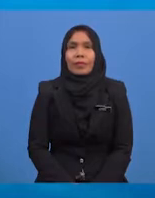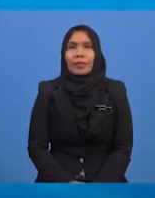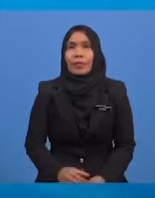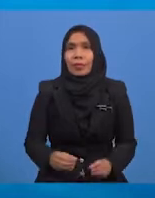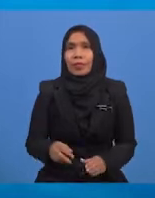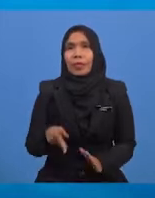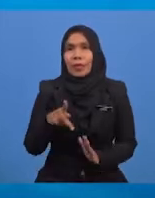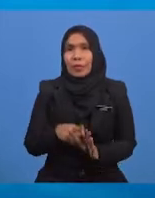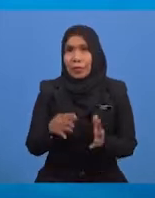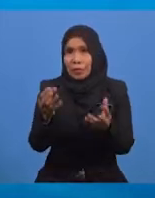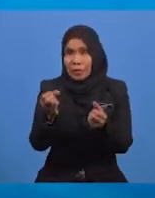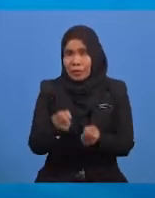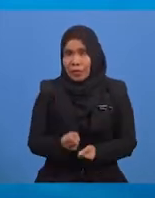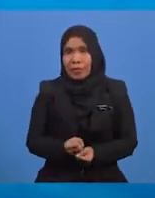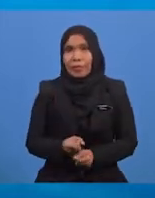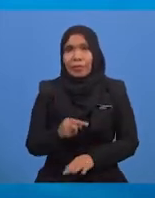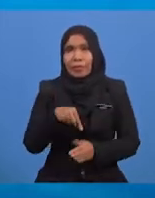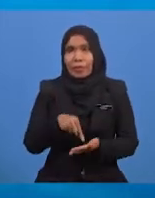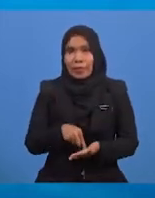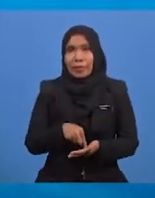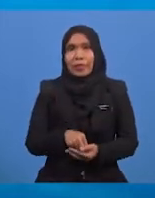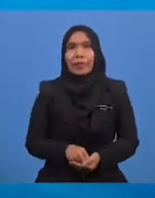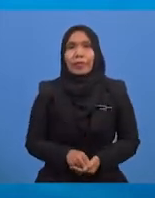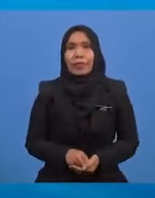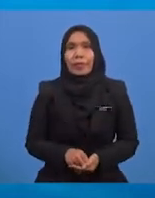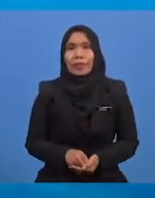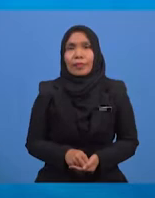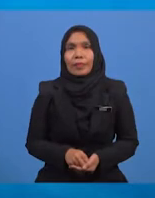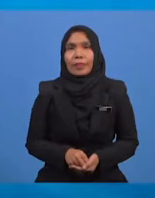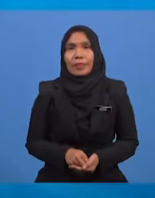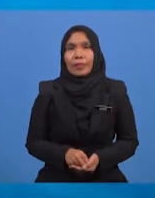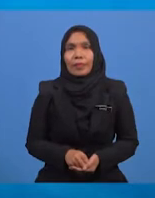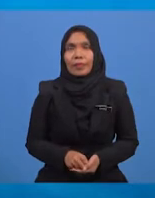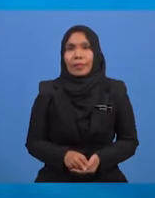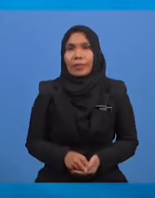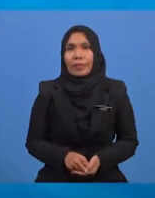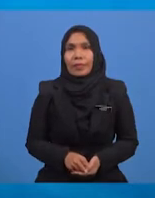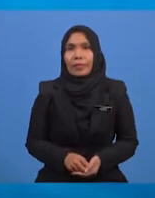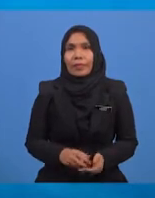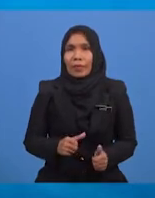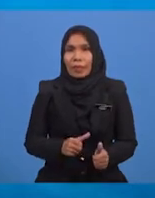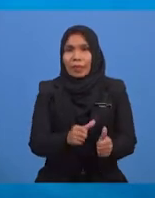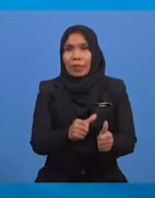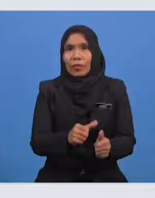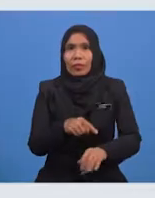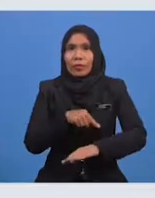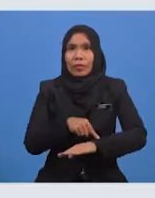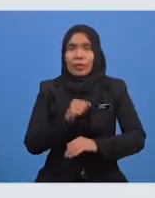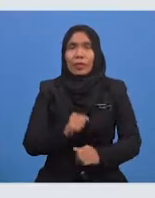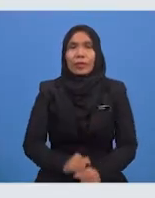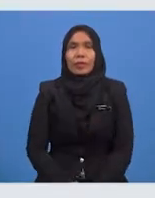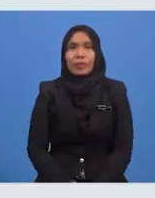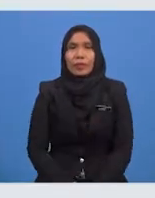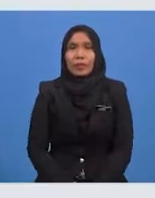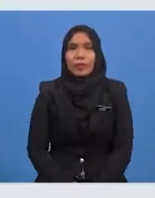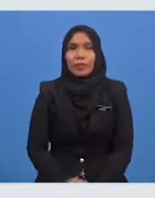ini boleh berubah mengikut perubahan dalam sosiobudaya mengikut peredaran masa.